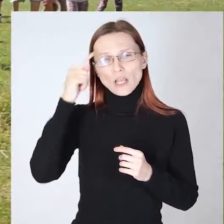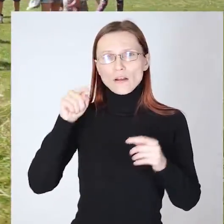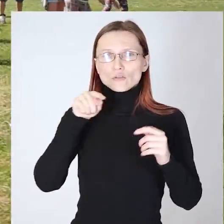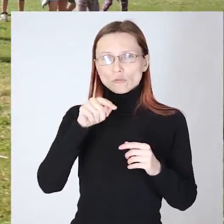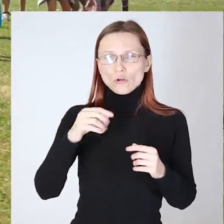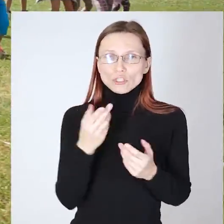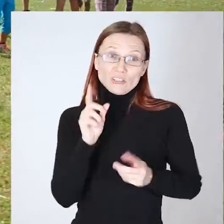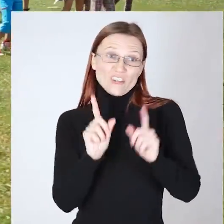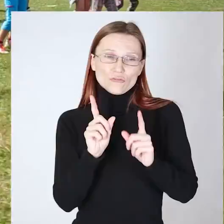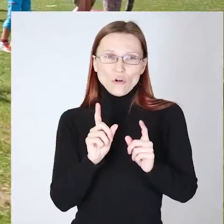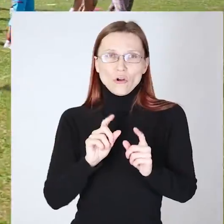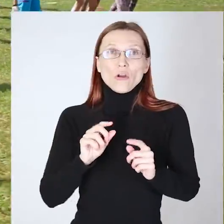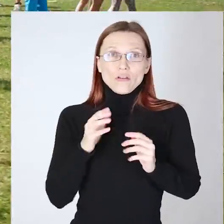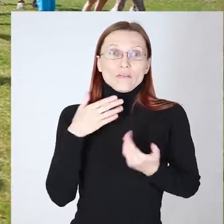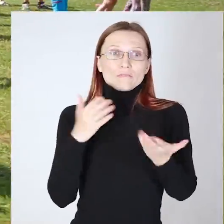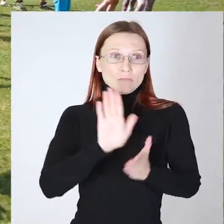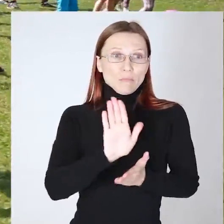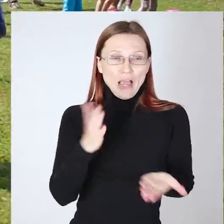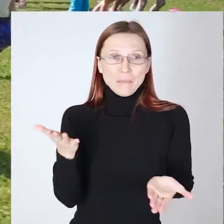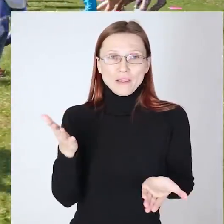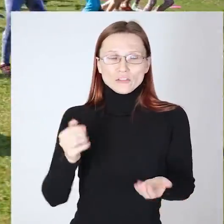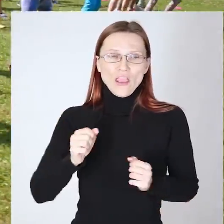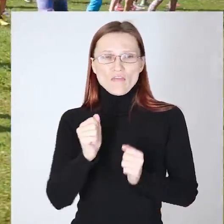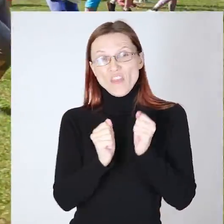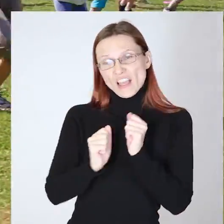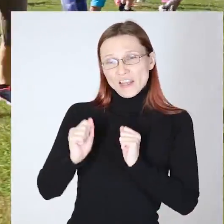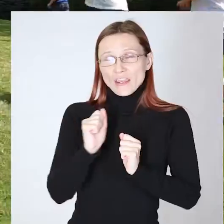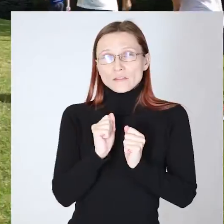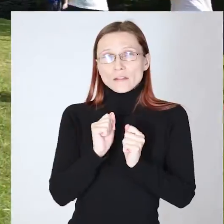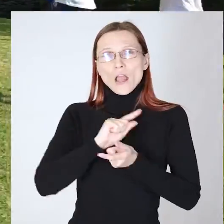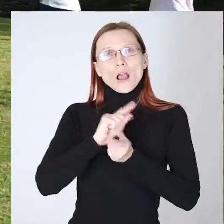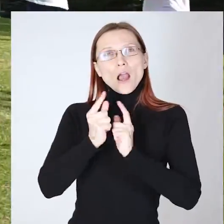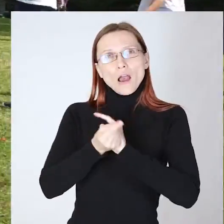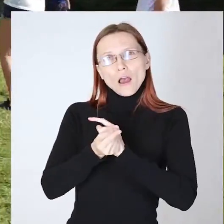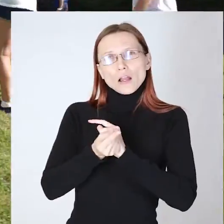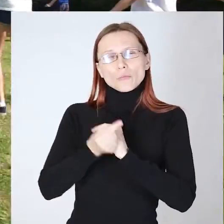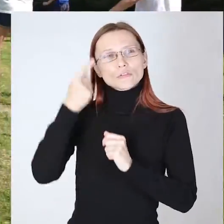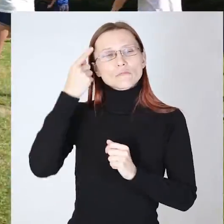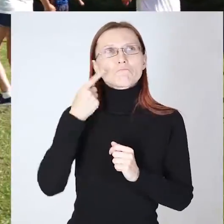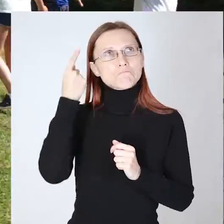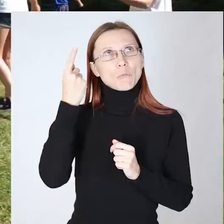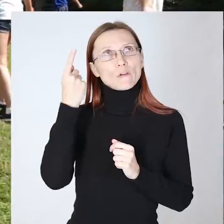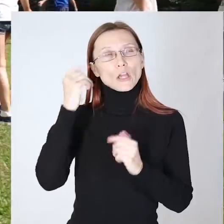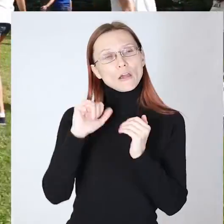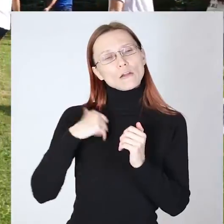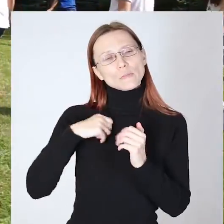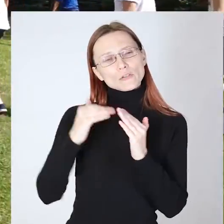napríklad tanec, že je nejaký tanec, alebo si povedia, že chcú ísť